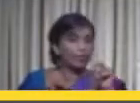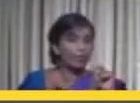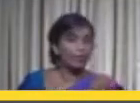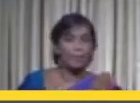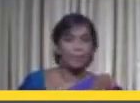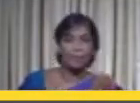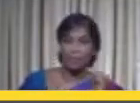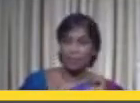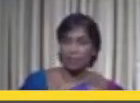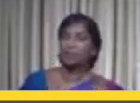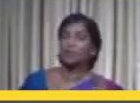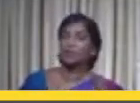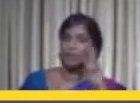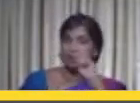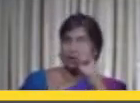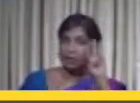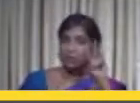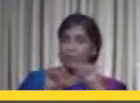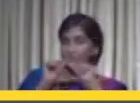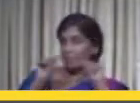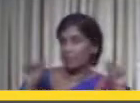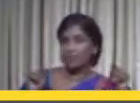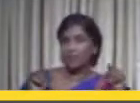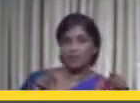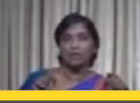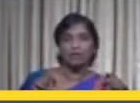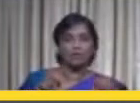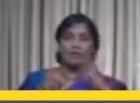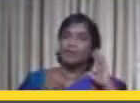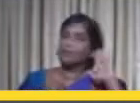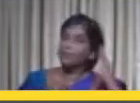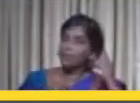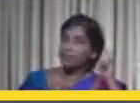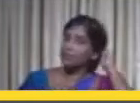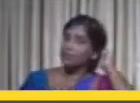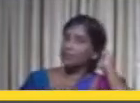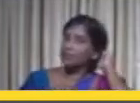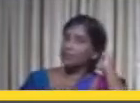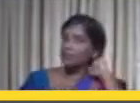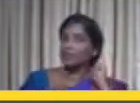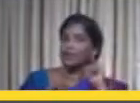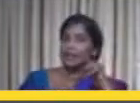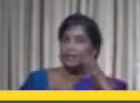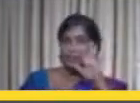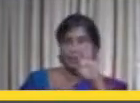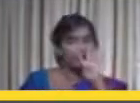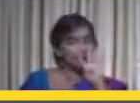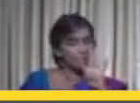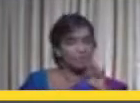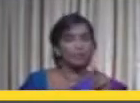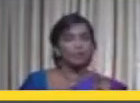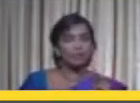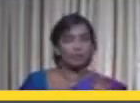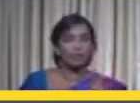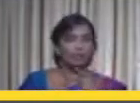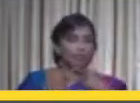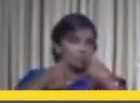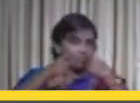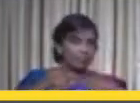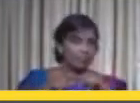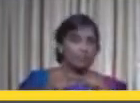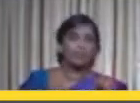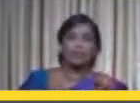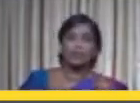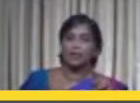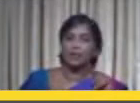तीन तीस्तुंगनी वगंती विशेषम एक पनसत्र ऊवागांति इंग्लिश